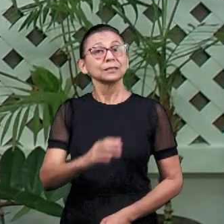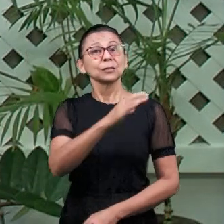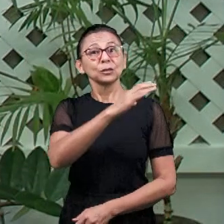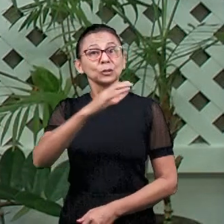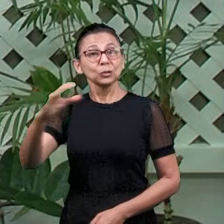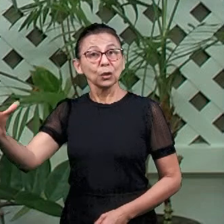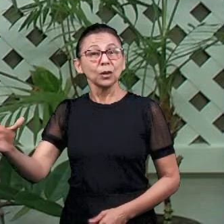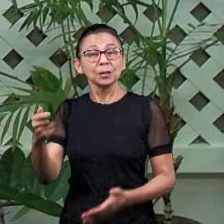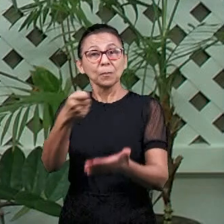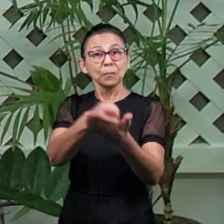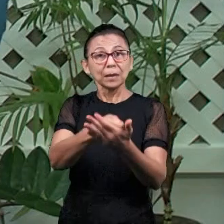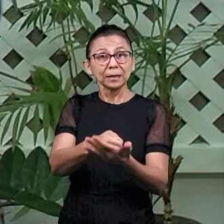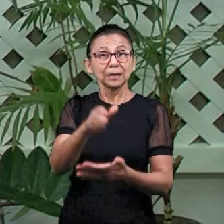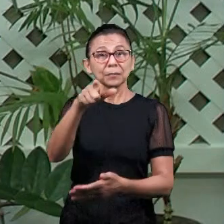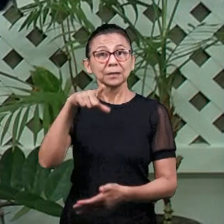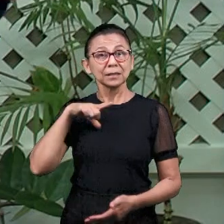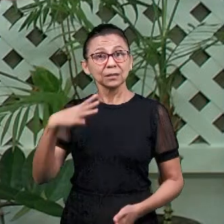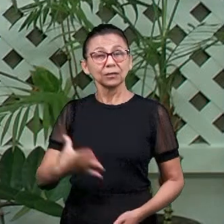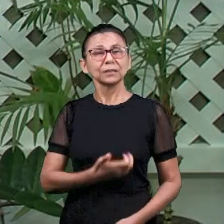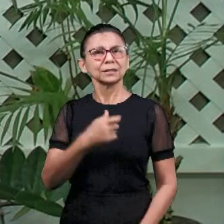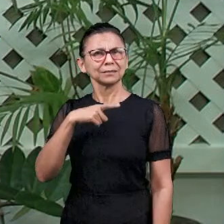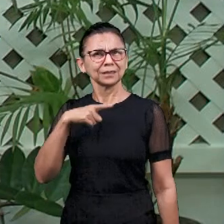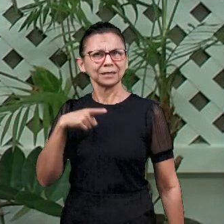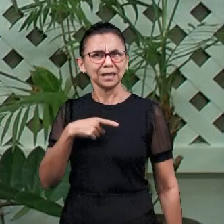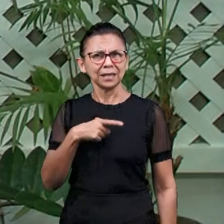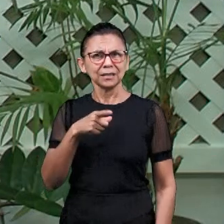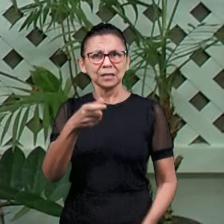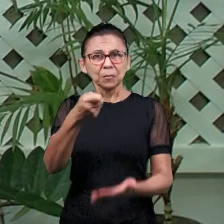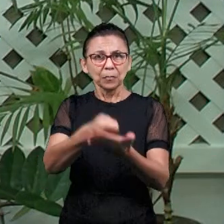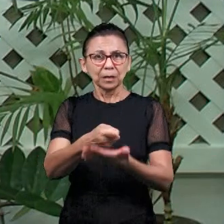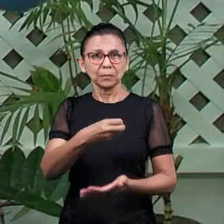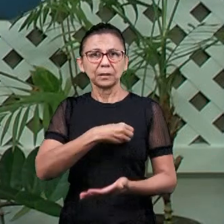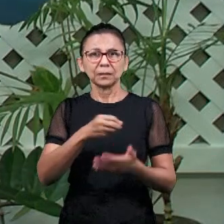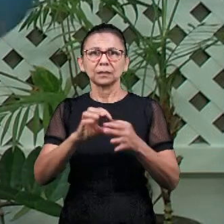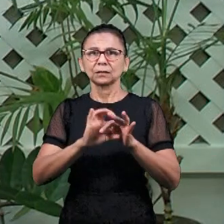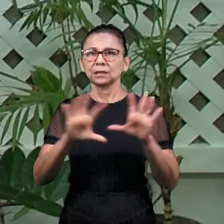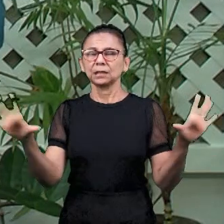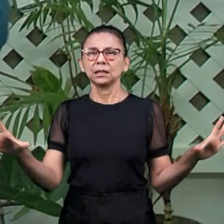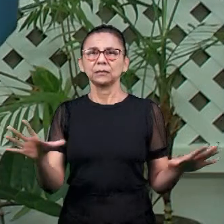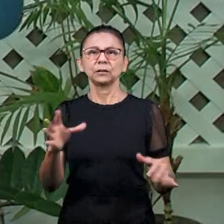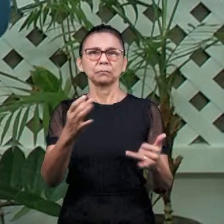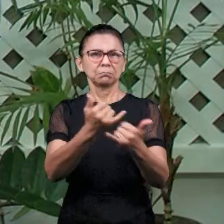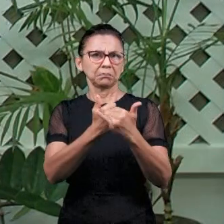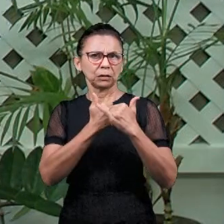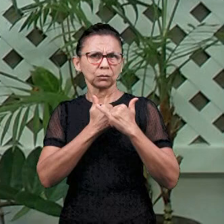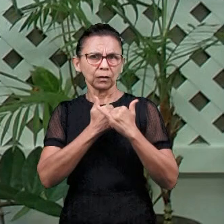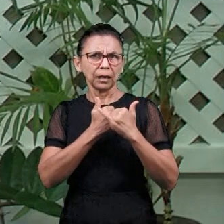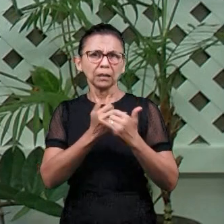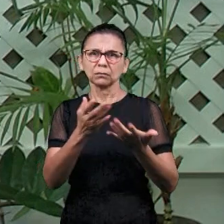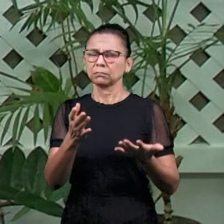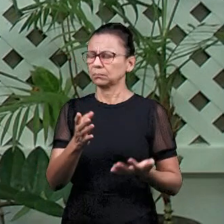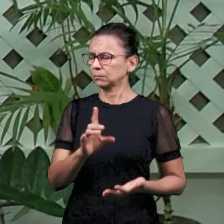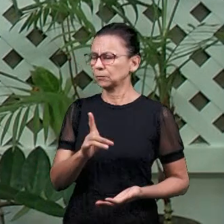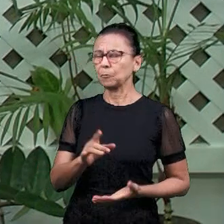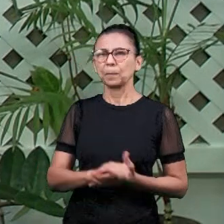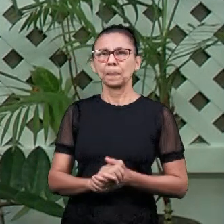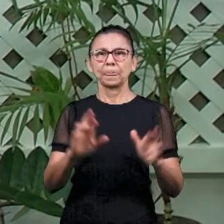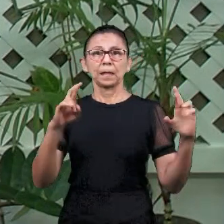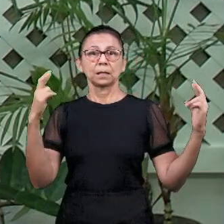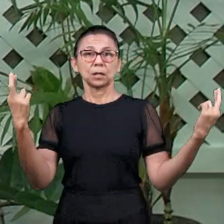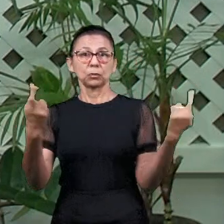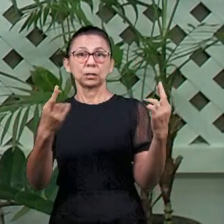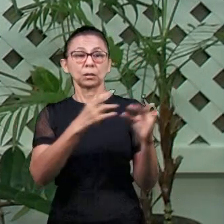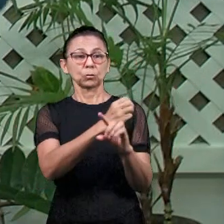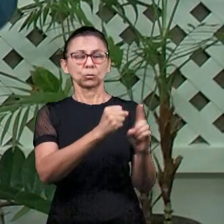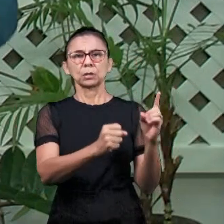êtes libre des péchés. C'est comme cela. Vous venez à l'église de temps en temps, on va dans un dîner, une réunion de ceci,